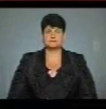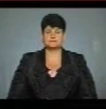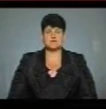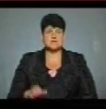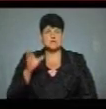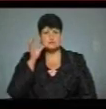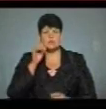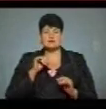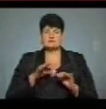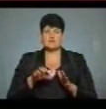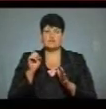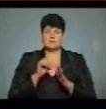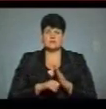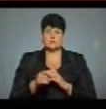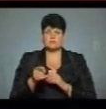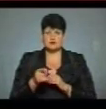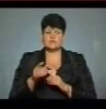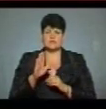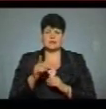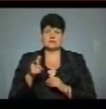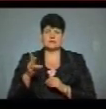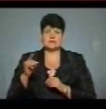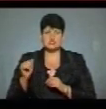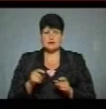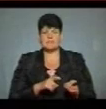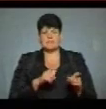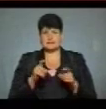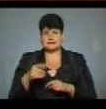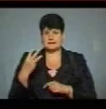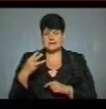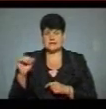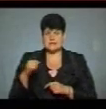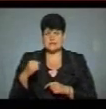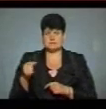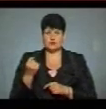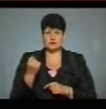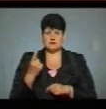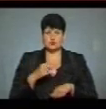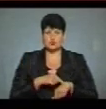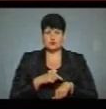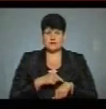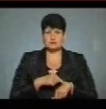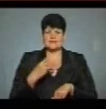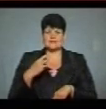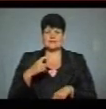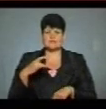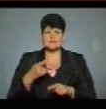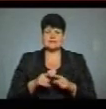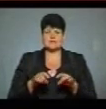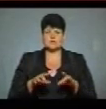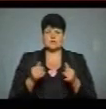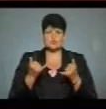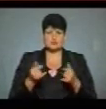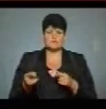Слухання у справі вбивства тернополянина Віталія Гнатишина перенесли на 30 серпня 11 годину 30 хвилин. Таке рішення сьогодні